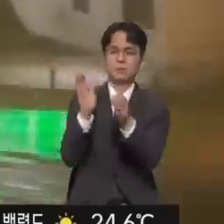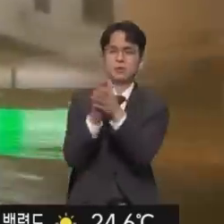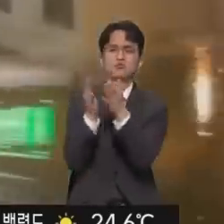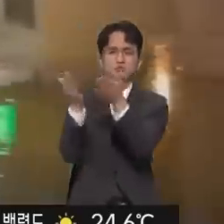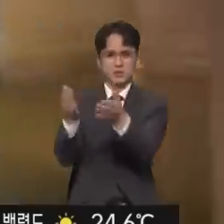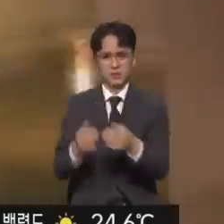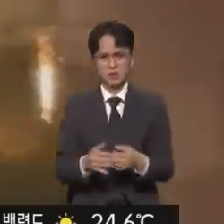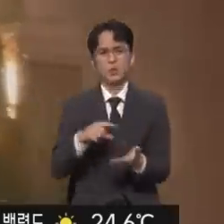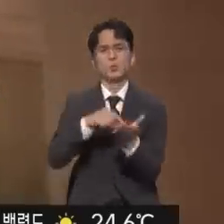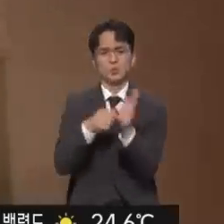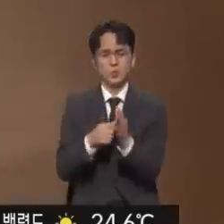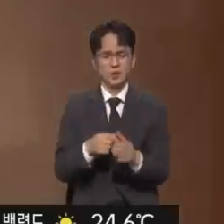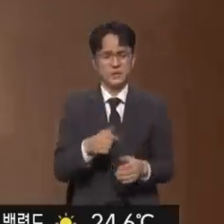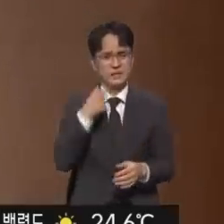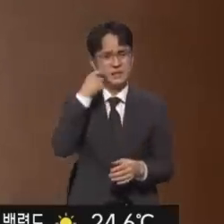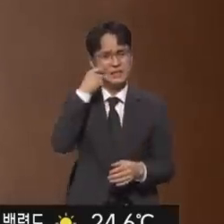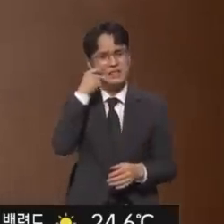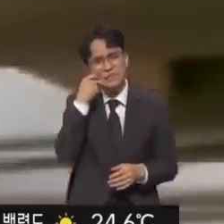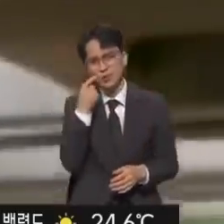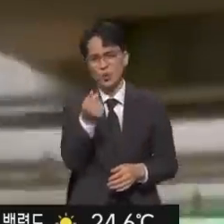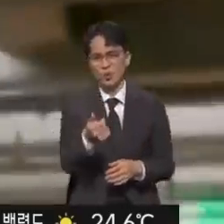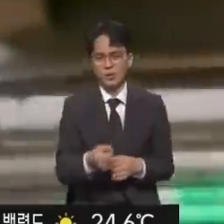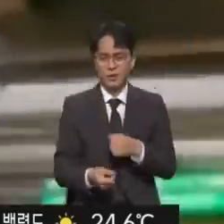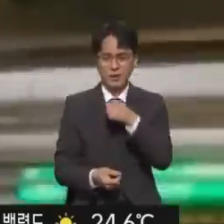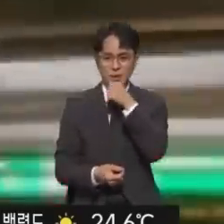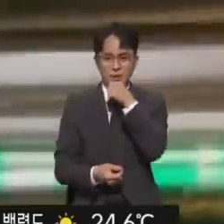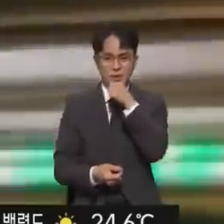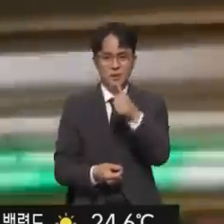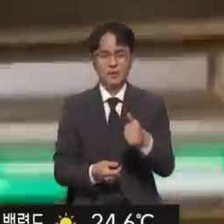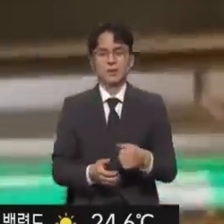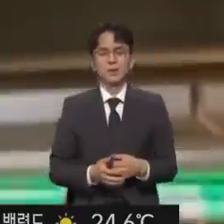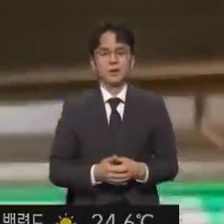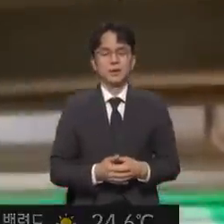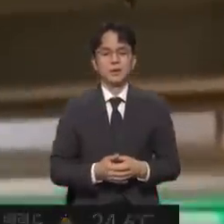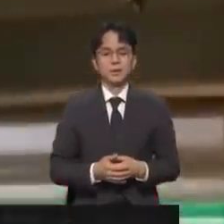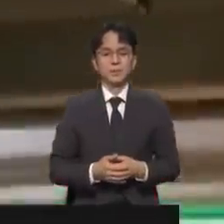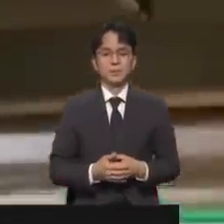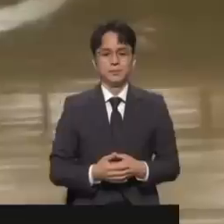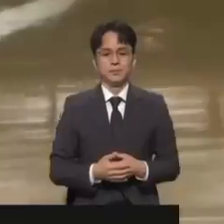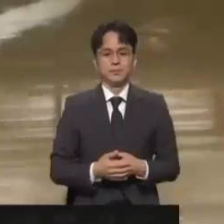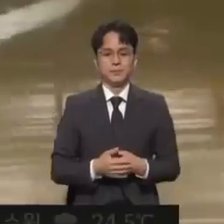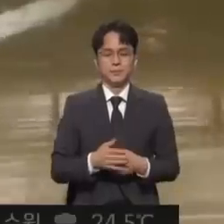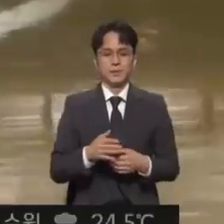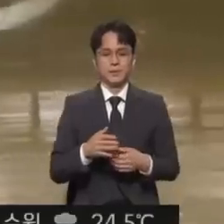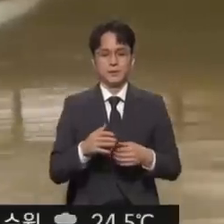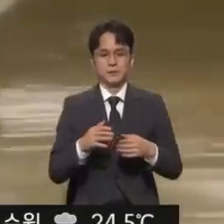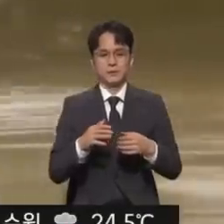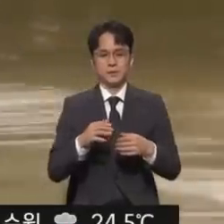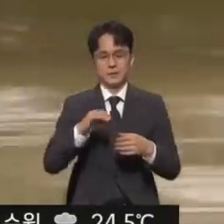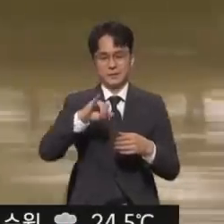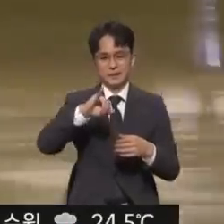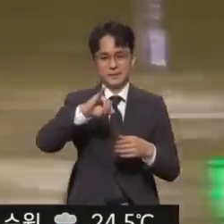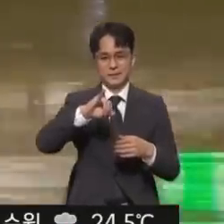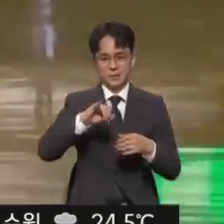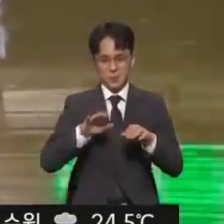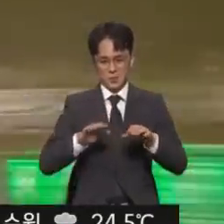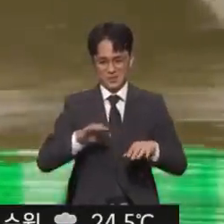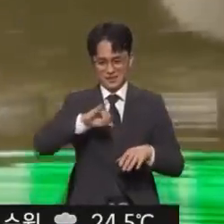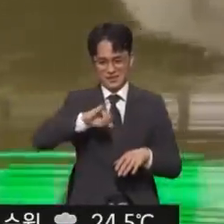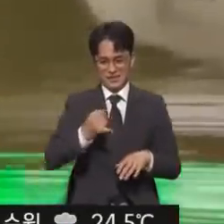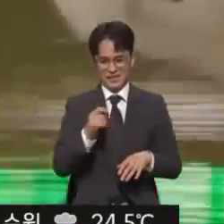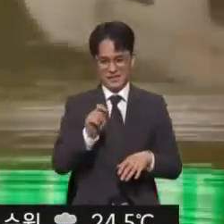뒤로 저희 팬 구스 쪽 편을 물들 항상 쓴소리를 아끼지 않습니다 저희가 내부 비판도 많이 하는 패널들 위주로 곳이다 보니까